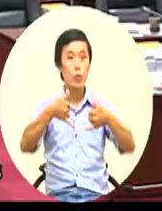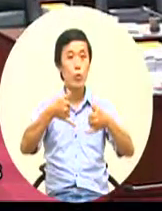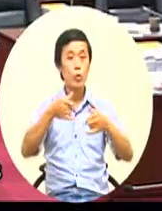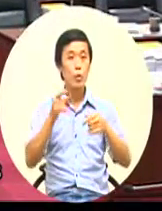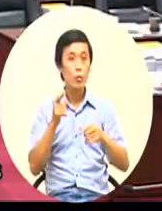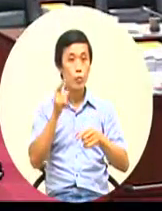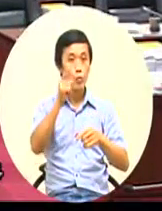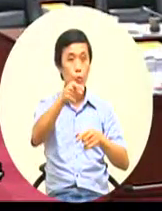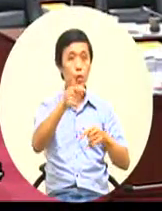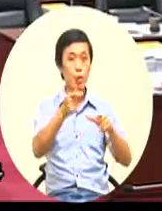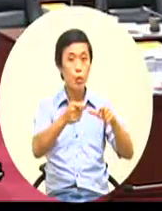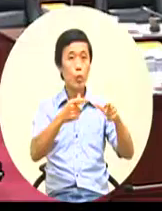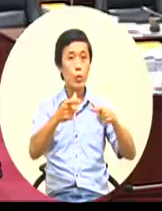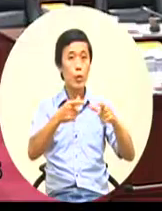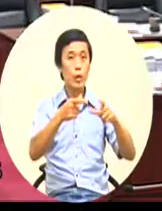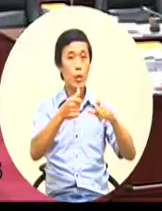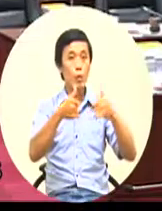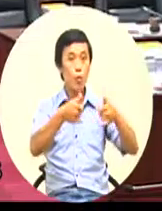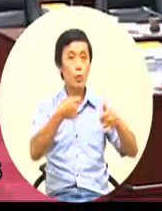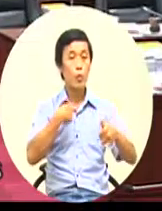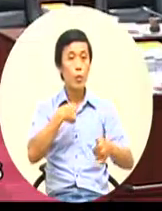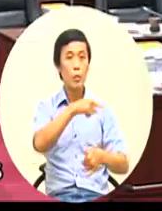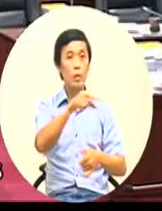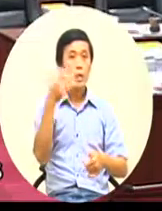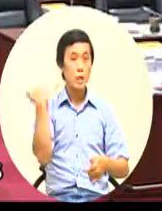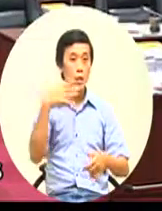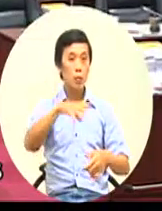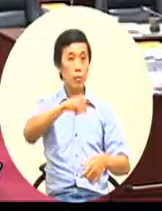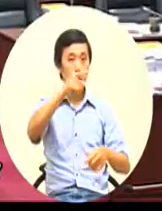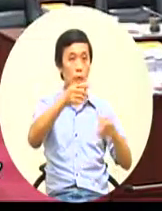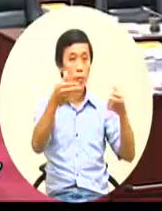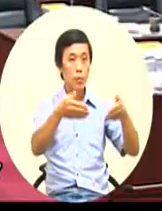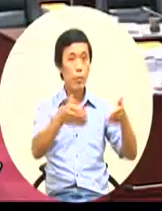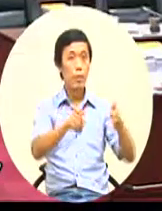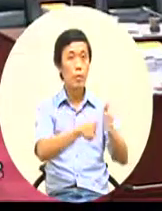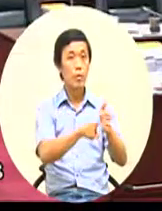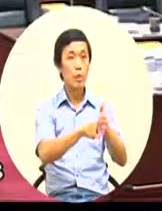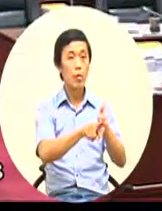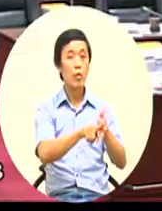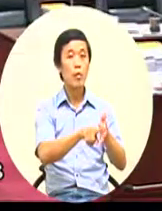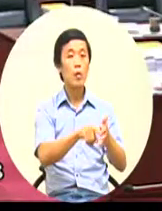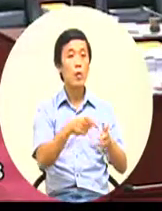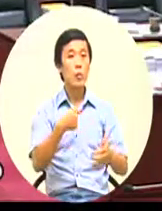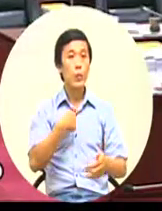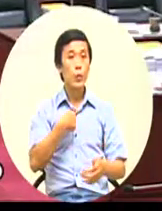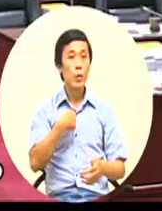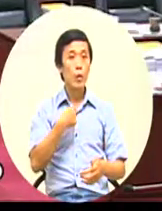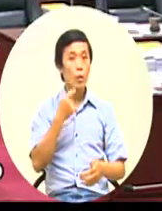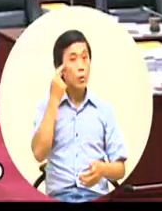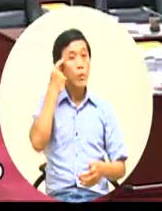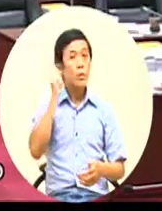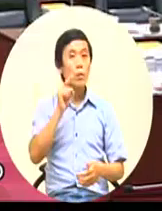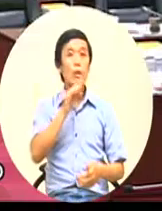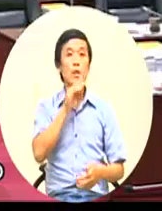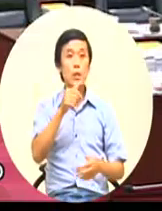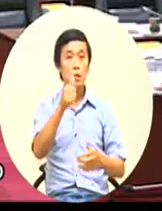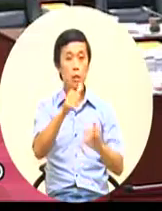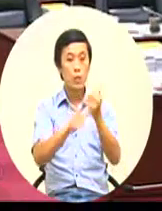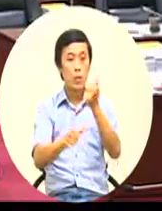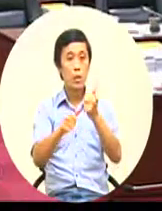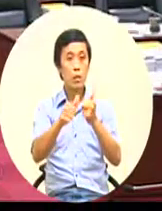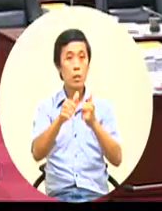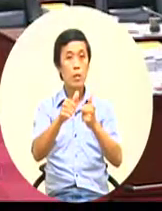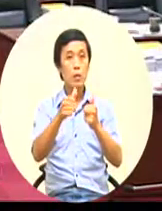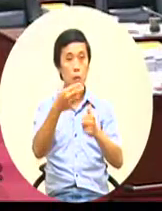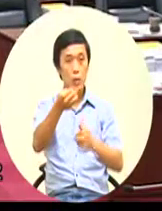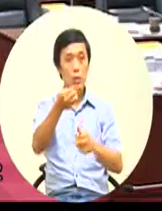公园路 在我们第一届的开辟那时候，都是我们第一届的时候。其实当天呢，我心里闪过的是生日公园。我想全高雄市